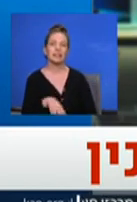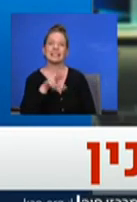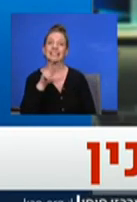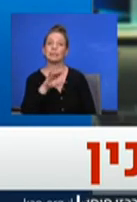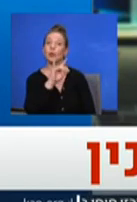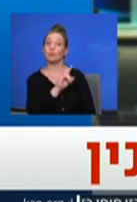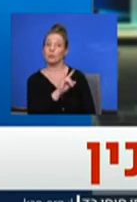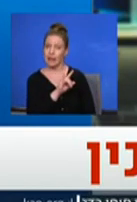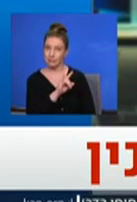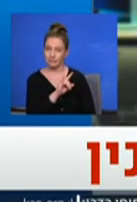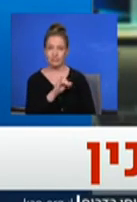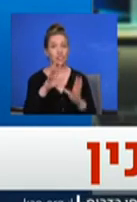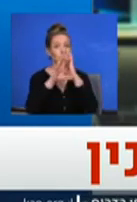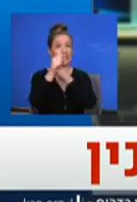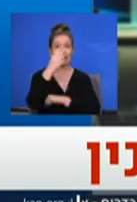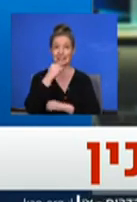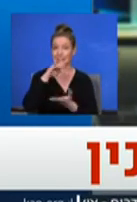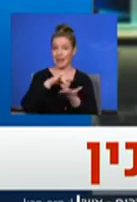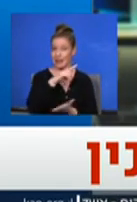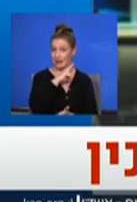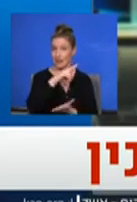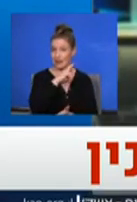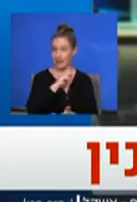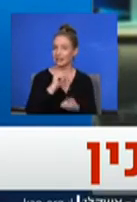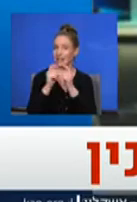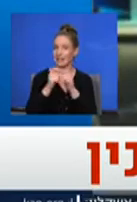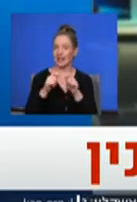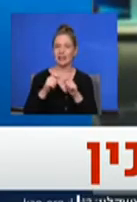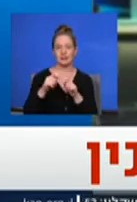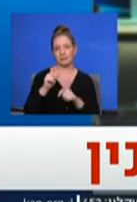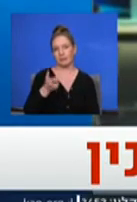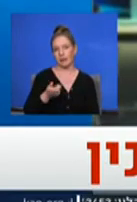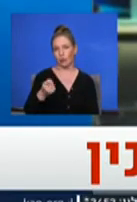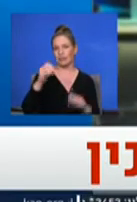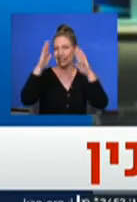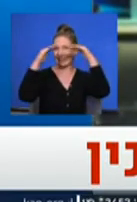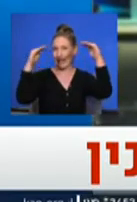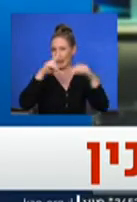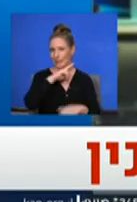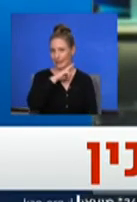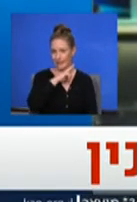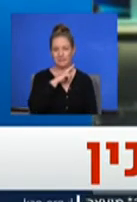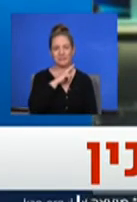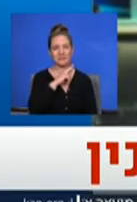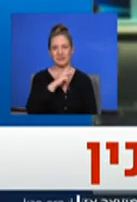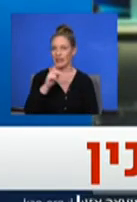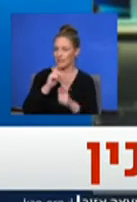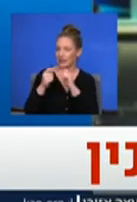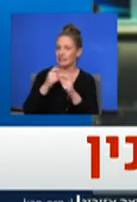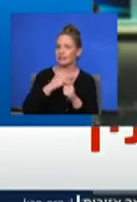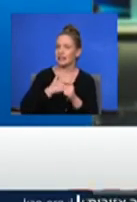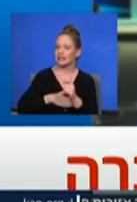שגרירת ישראל באנגליה, התראיינה לרשת סקאי הבריטית, המראיינת התעקשה לאמת אותה רק עם המשבר ההומניטרי